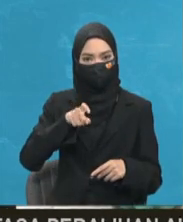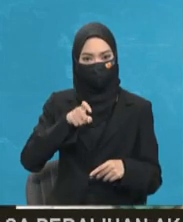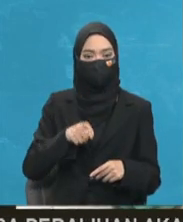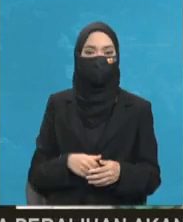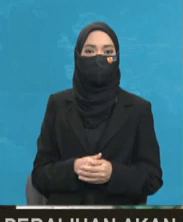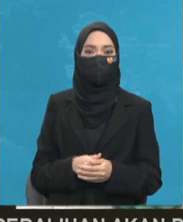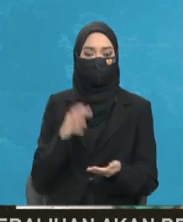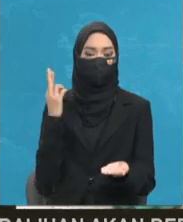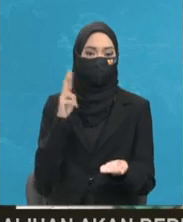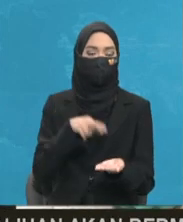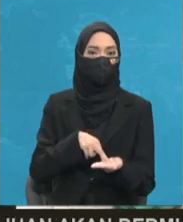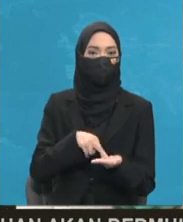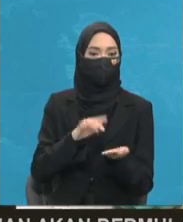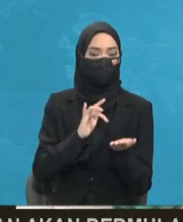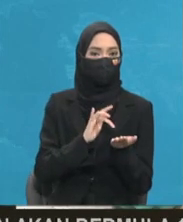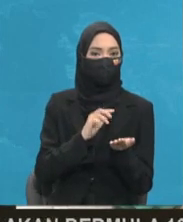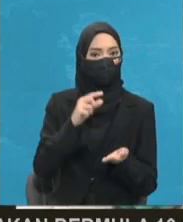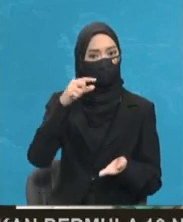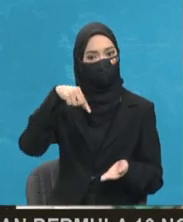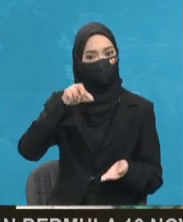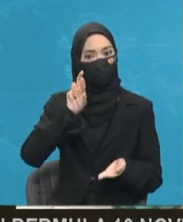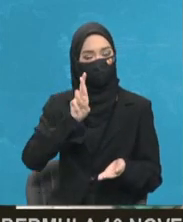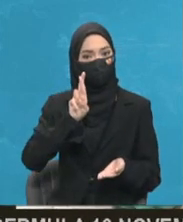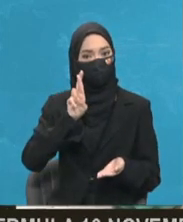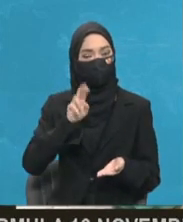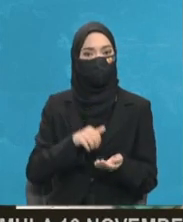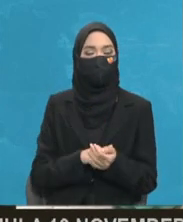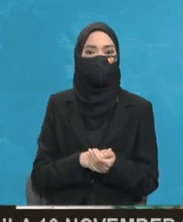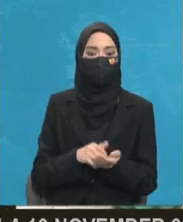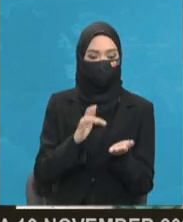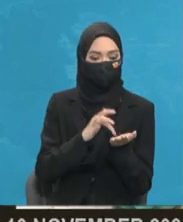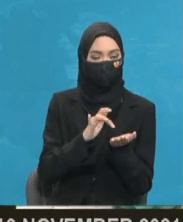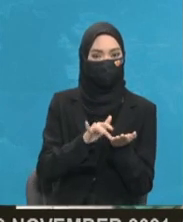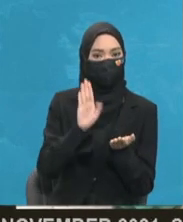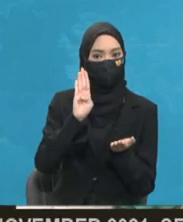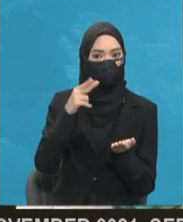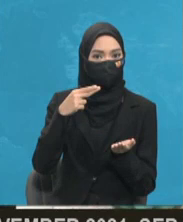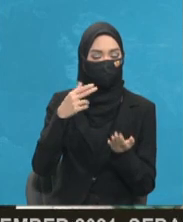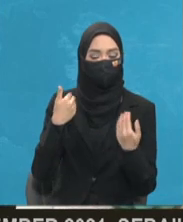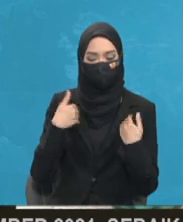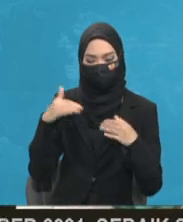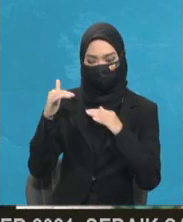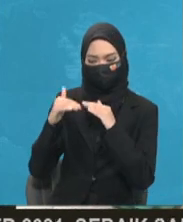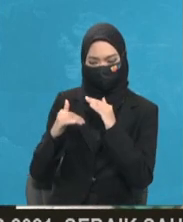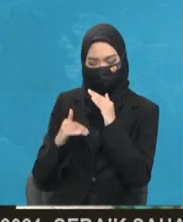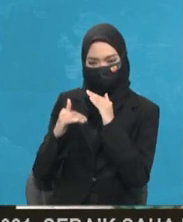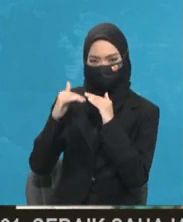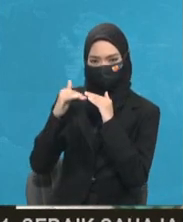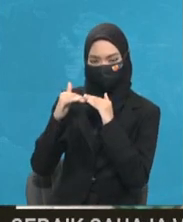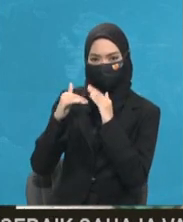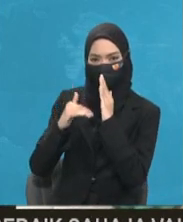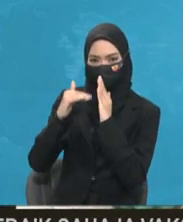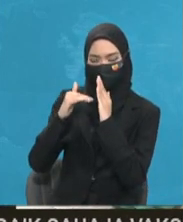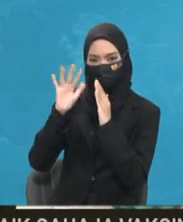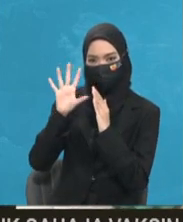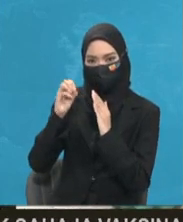masing-masing di dalam Bro help dengan http Siti masing-masing premis-premis tidak dibenarkan menerima